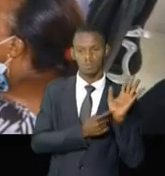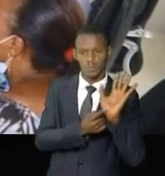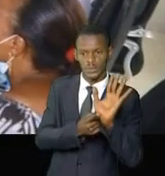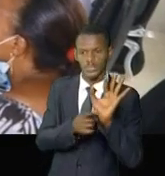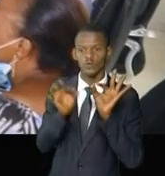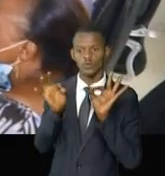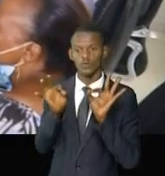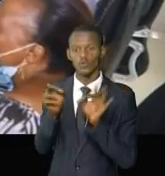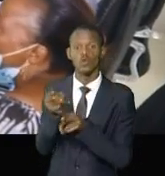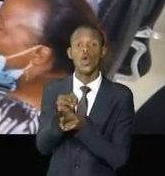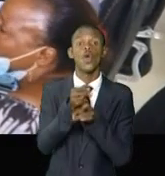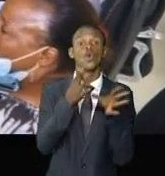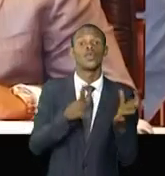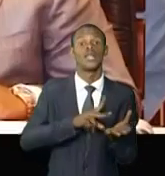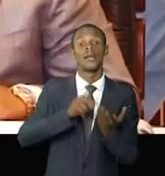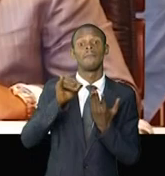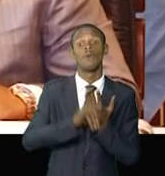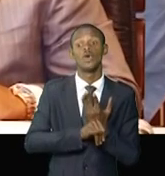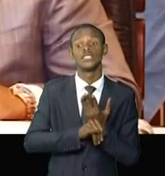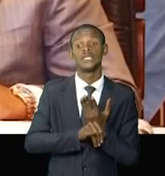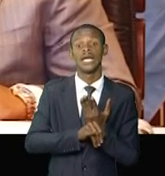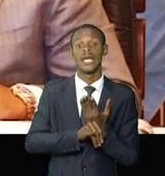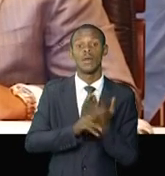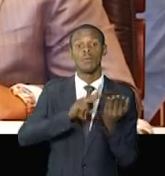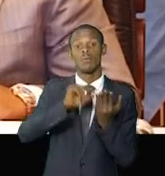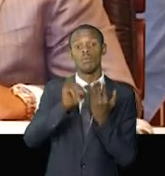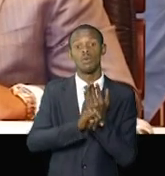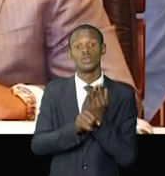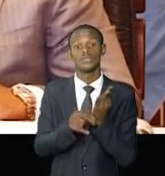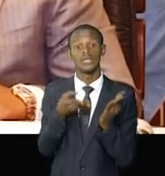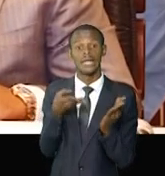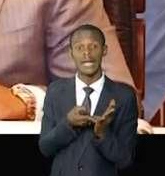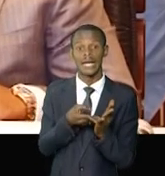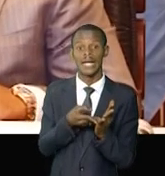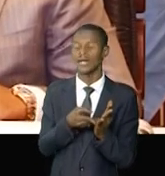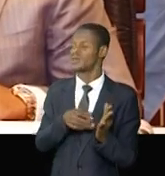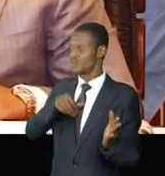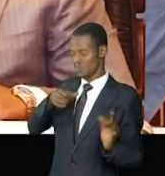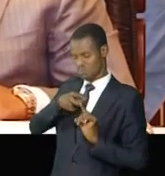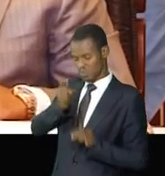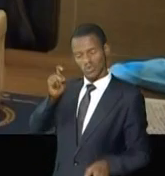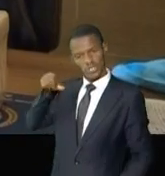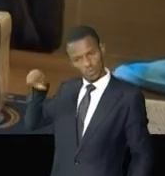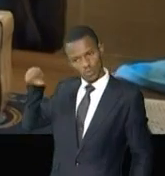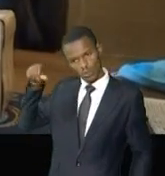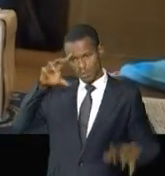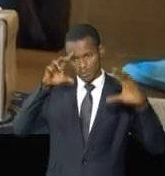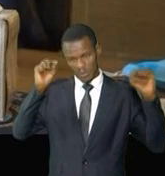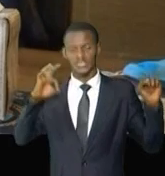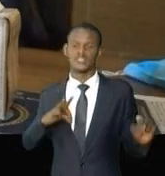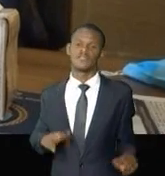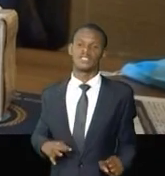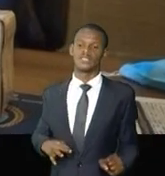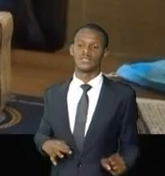auquel le président de la République, Félix-Antoine Tshisekedi Tshilombo, tient pour la resocialisation de ces délinquants. Dixon